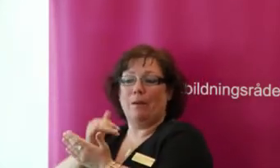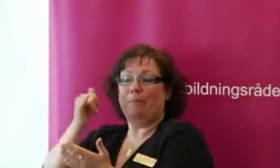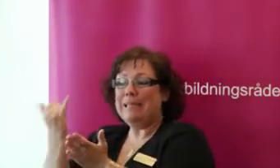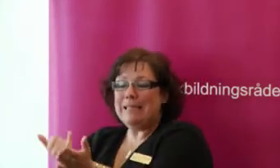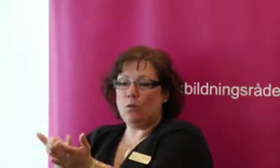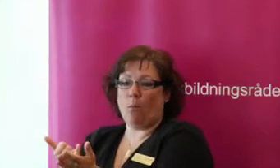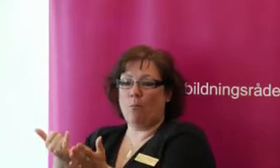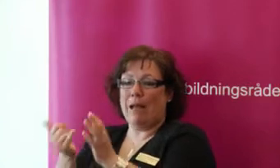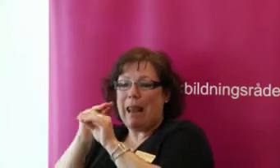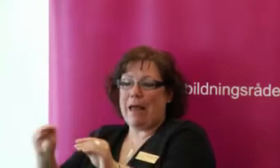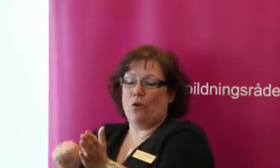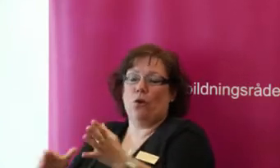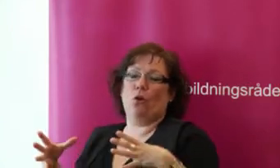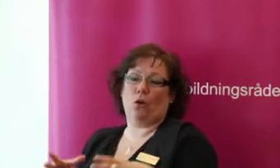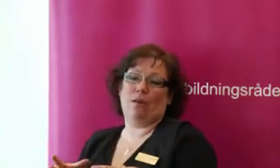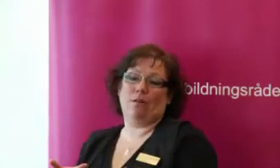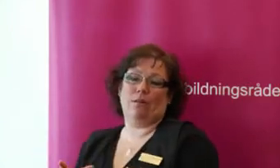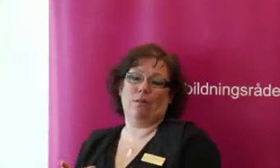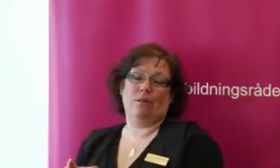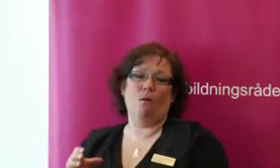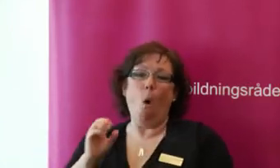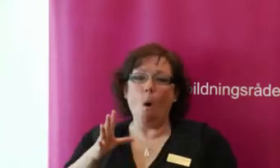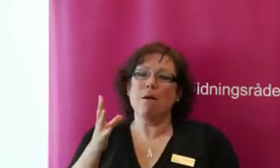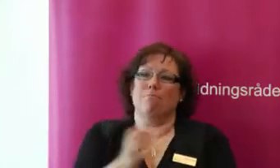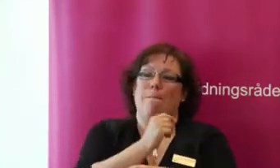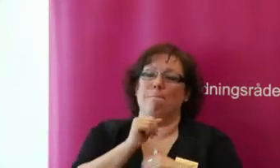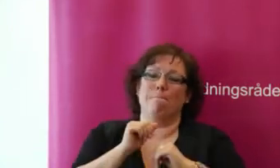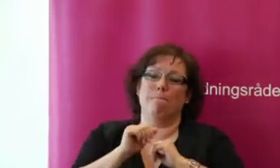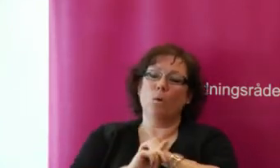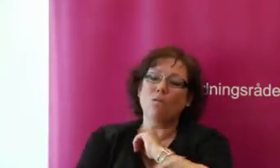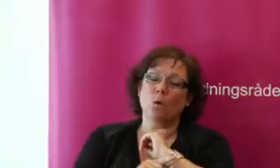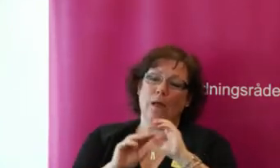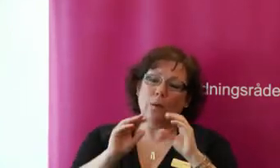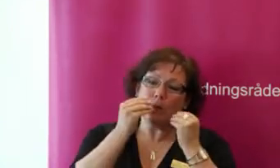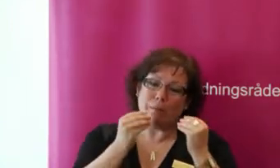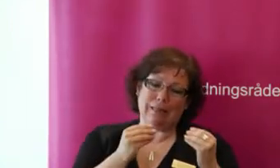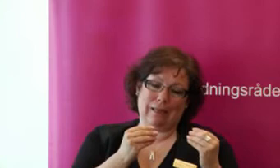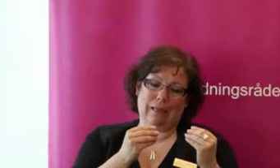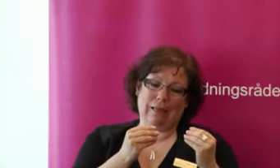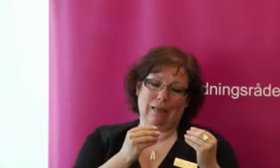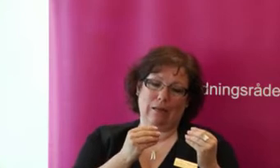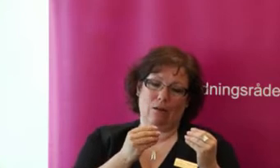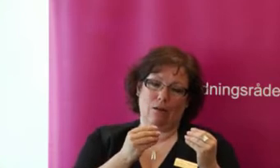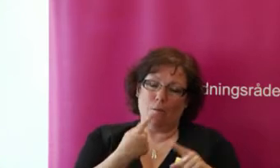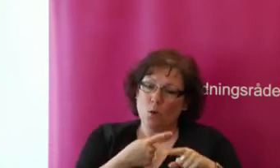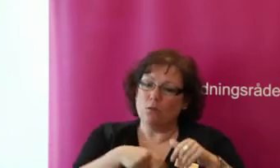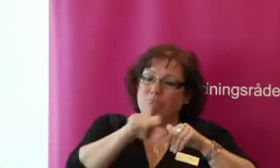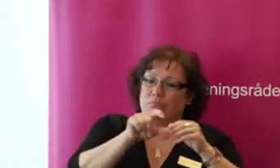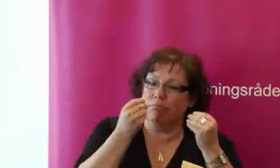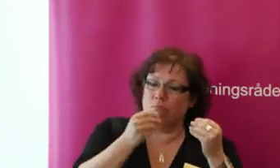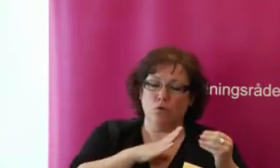lärarprofessionen. För att få den till den professionella utveckling både i lärarutbildning men också i fortbildning då för, som är baserad på forskning